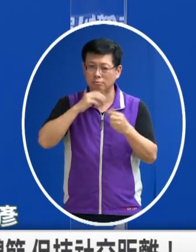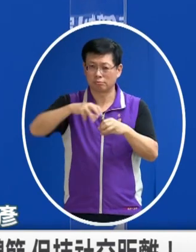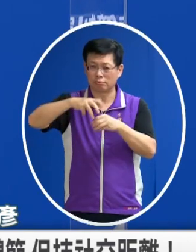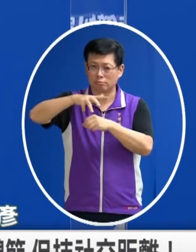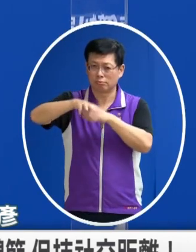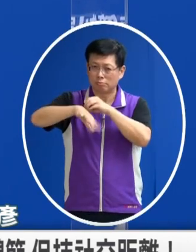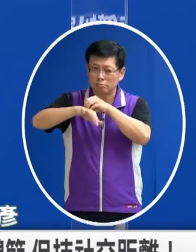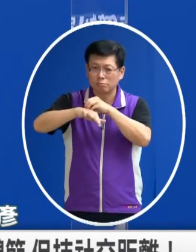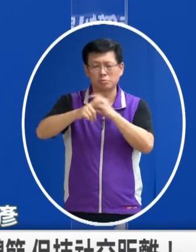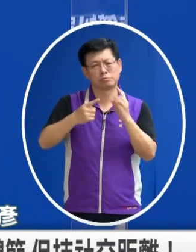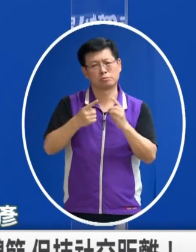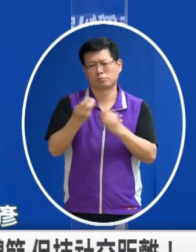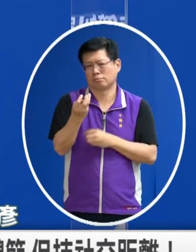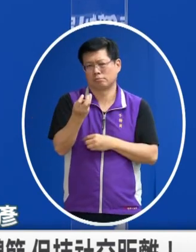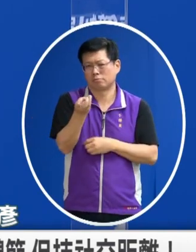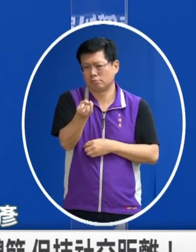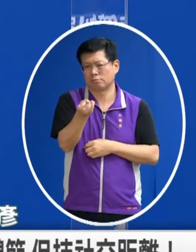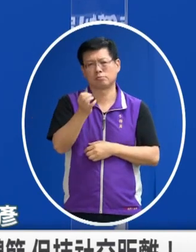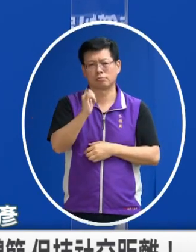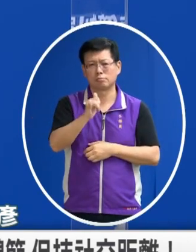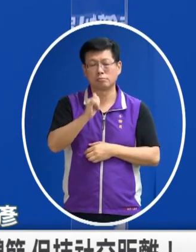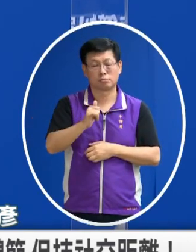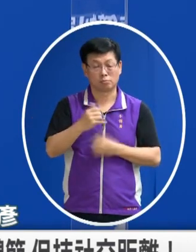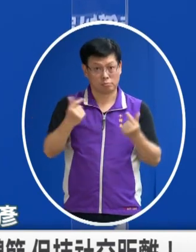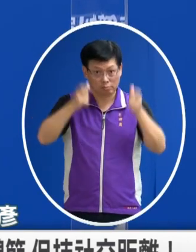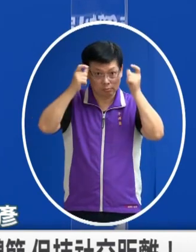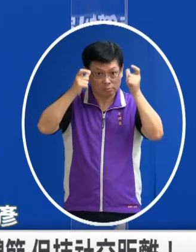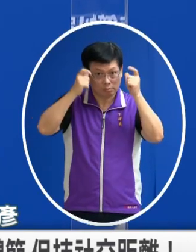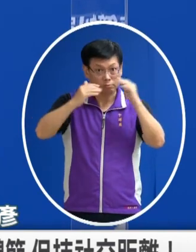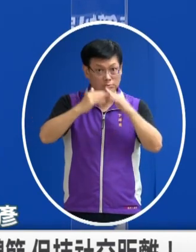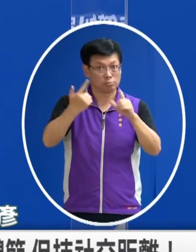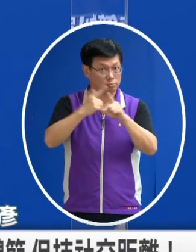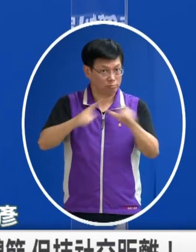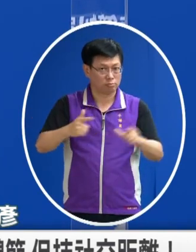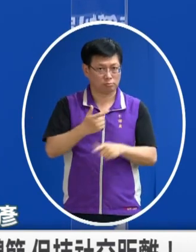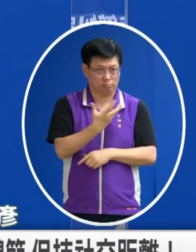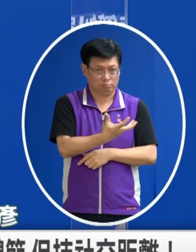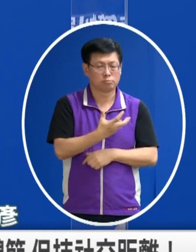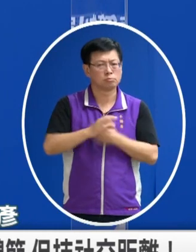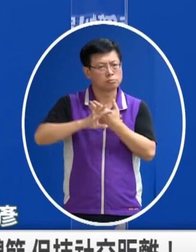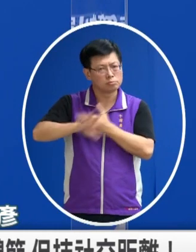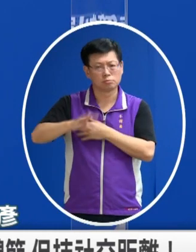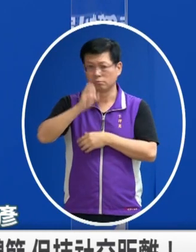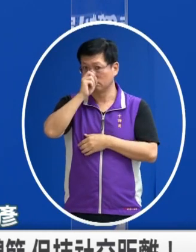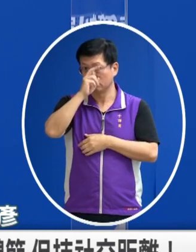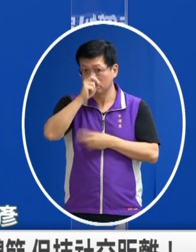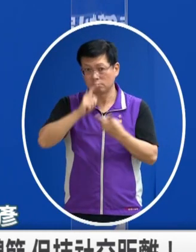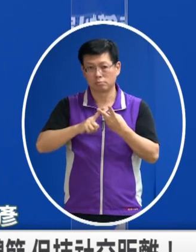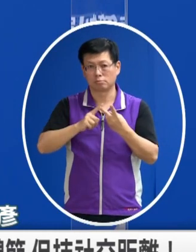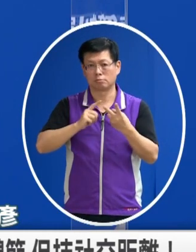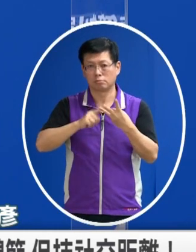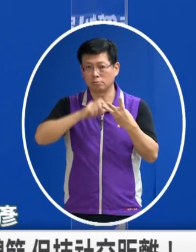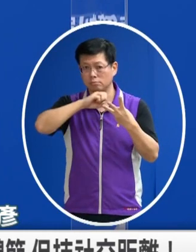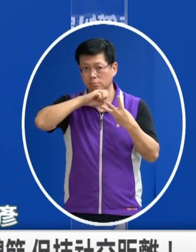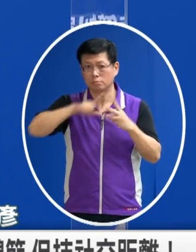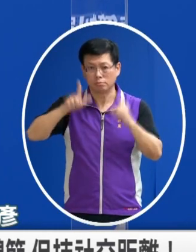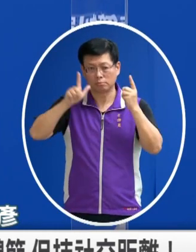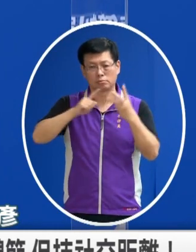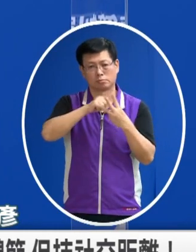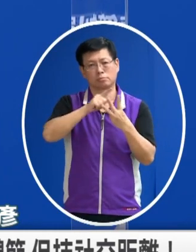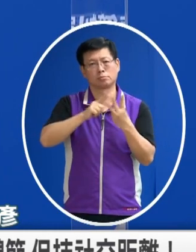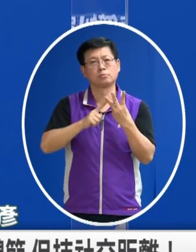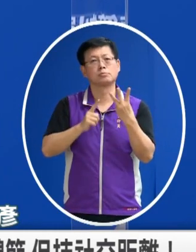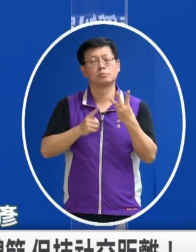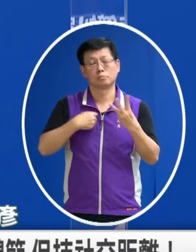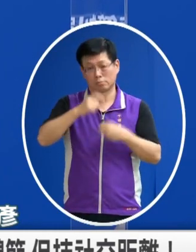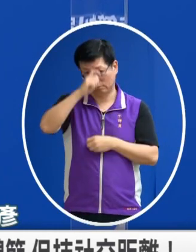些是比较零星哈。那以高雄是最大量，那其他是宜兰跟屏东的部分。那